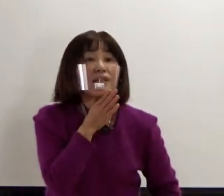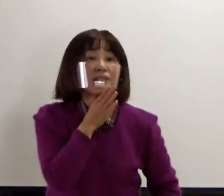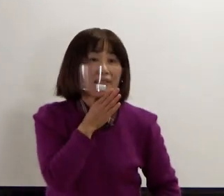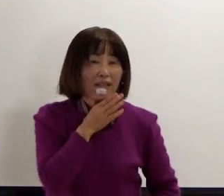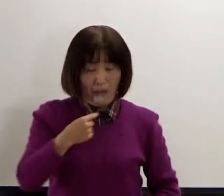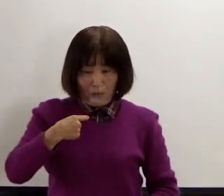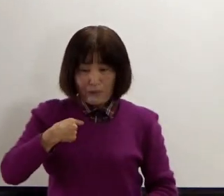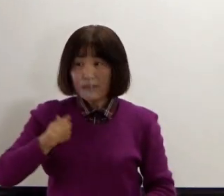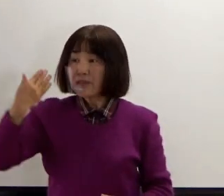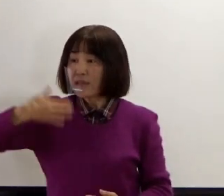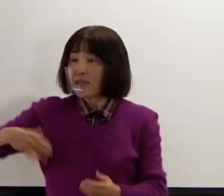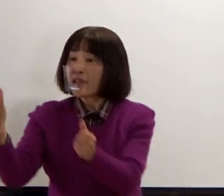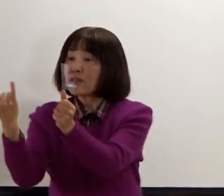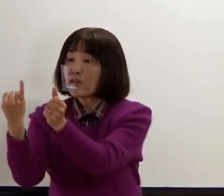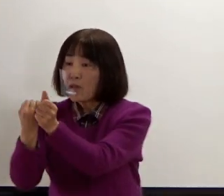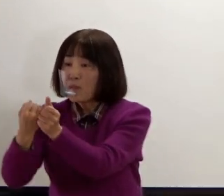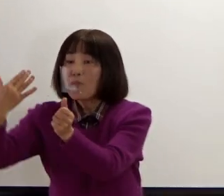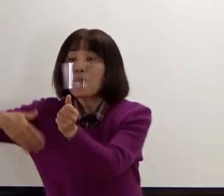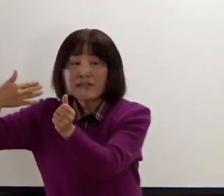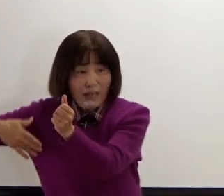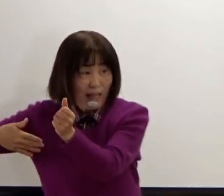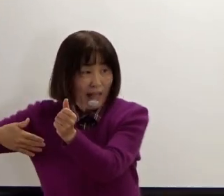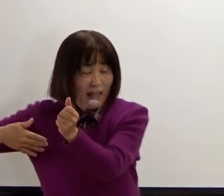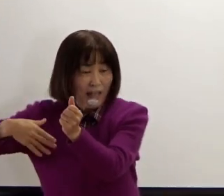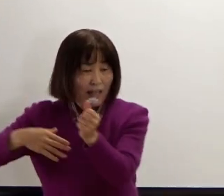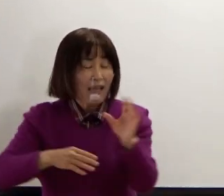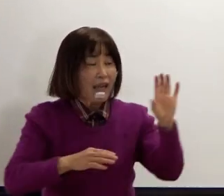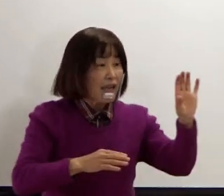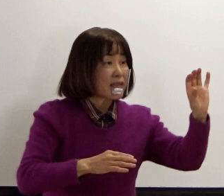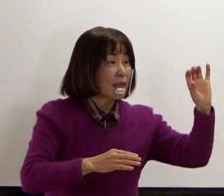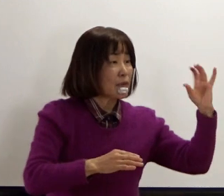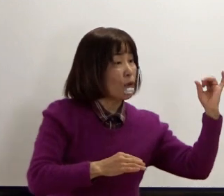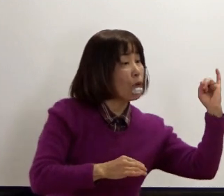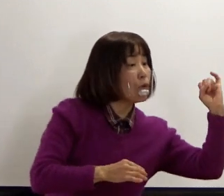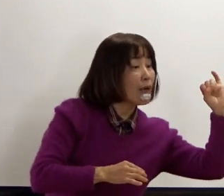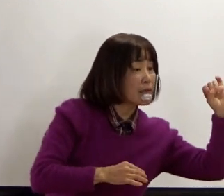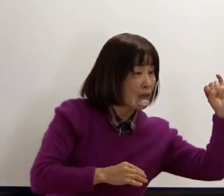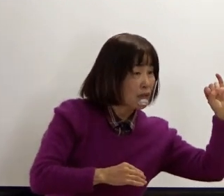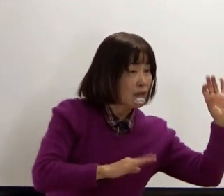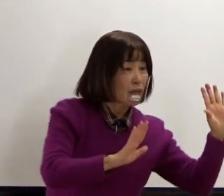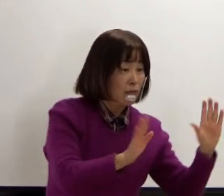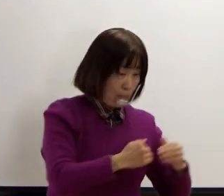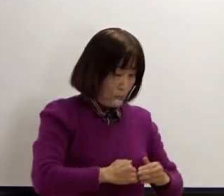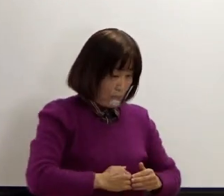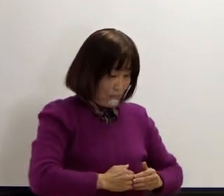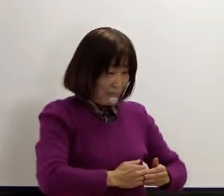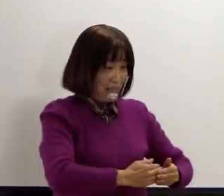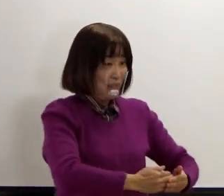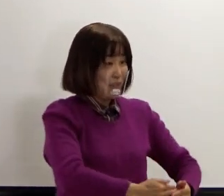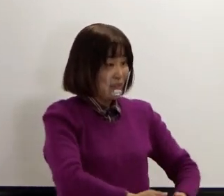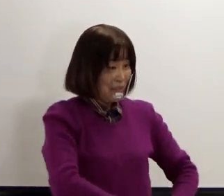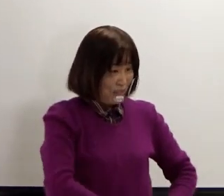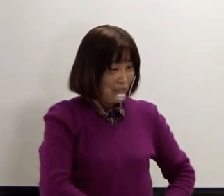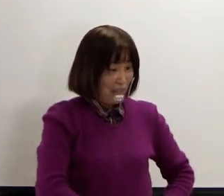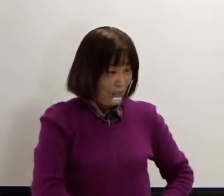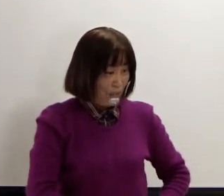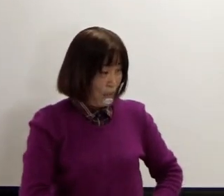が自分の体内に子供を与えてくださるんだなと。そしてその子は特別